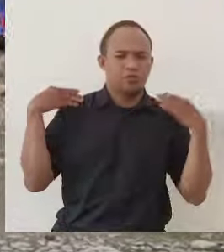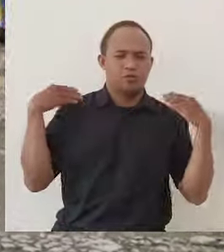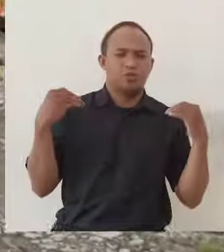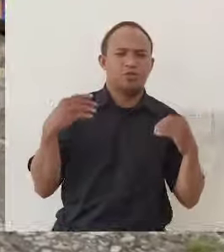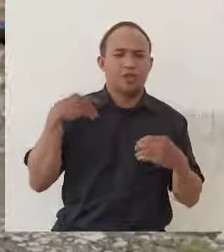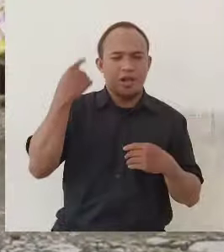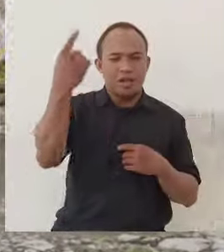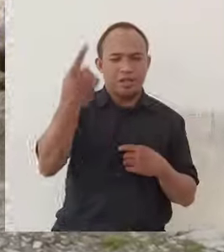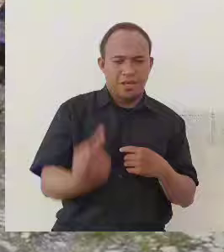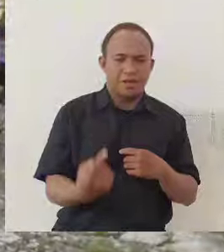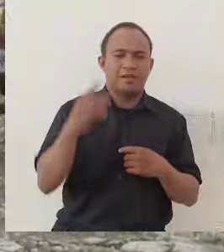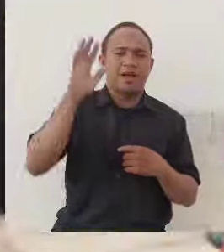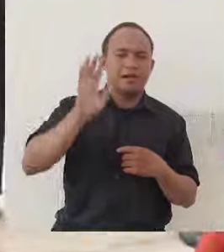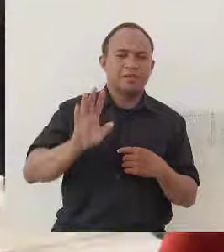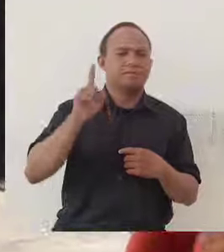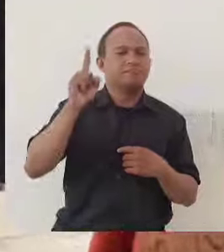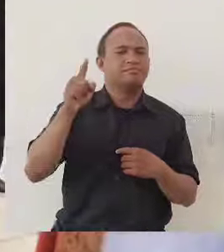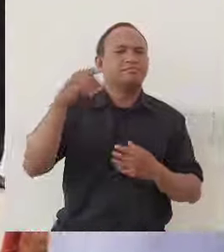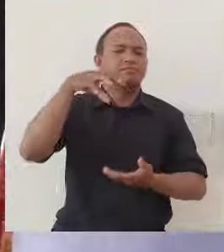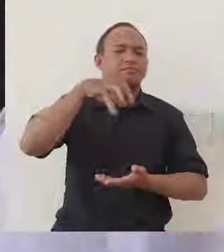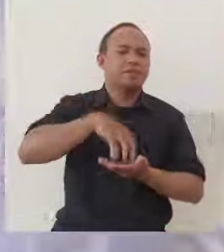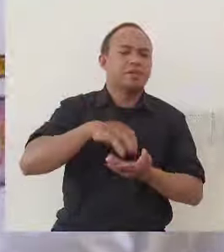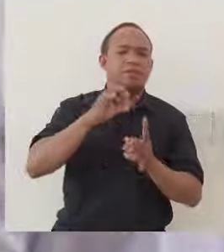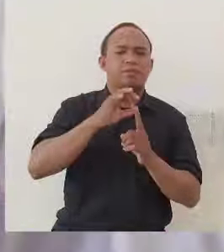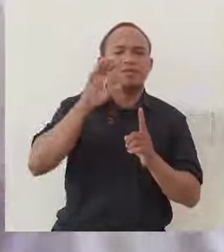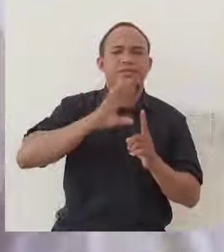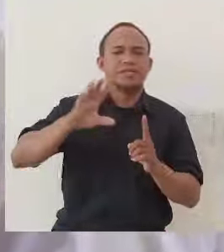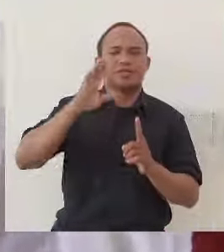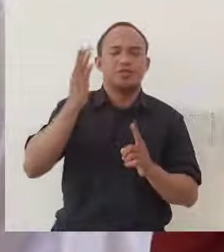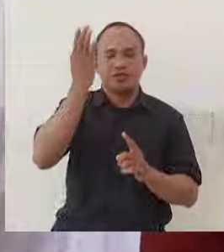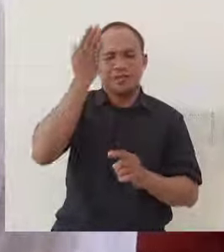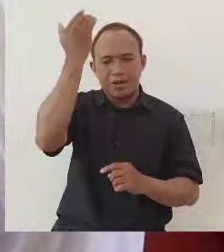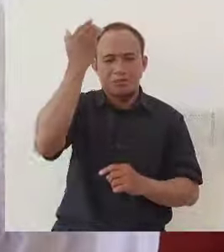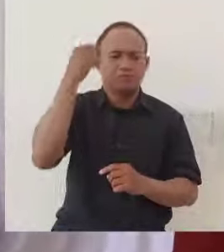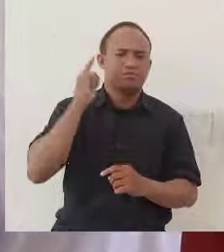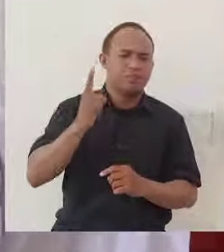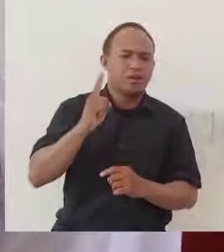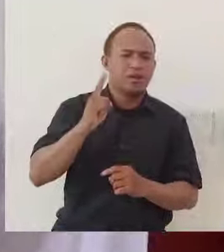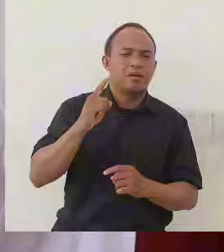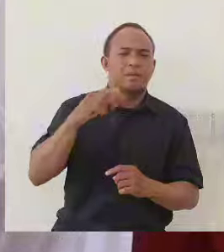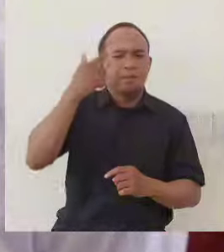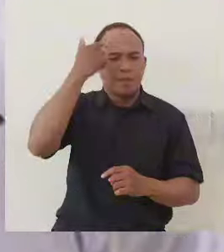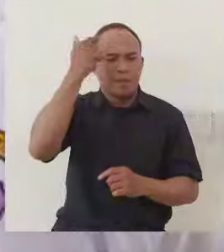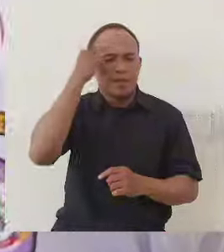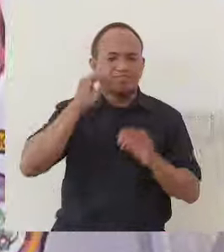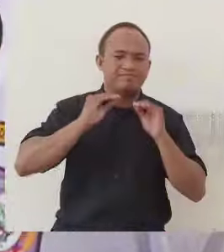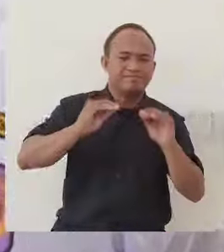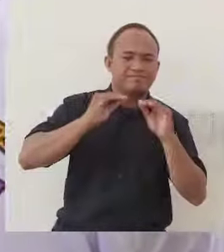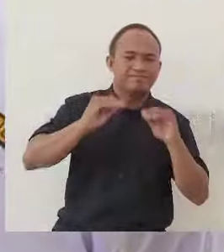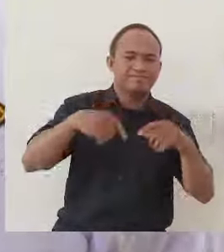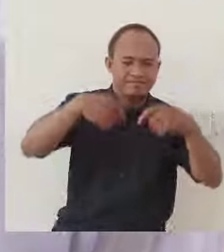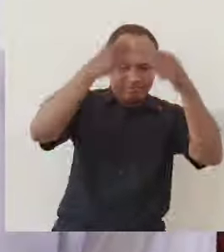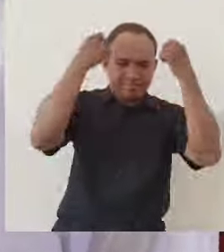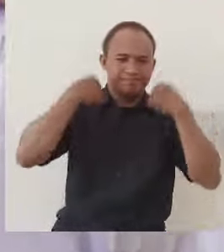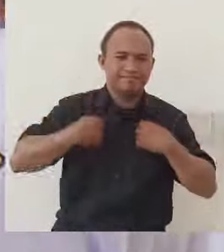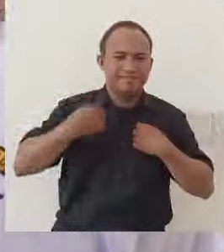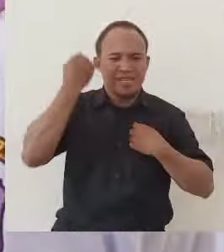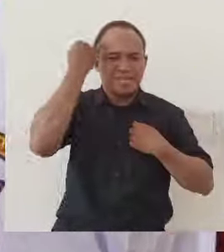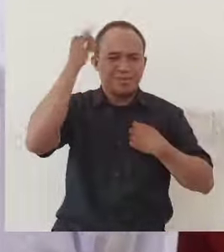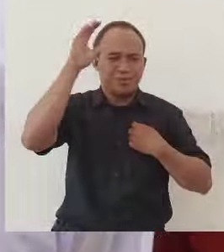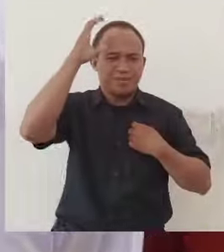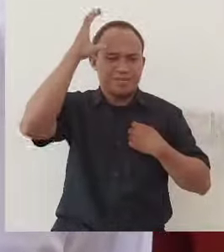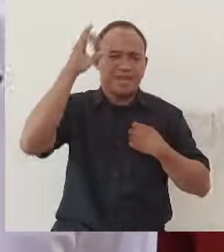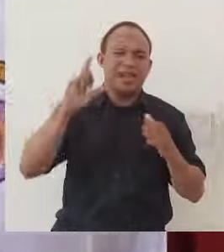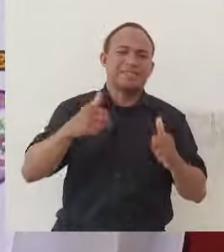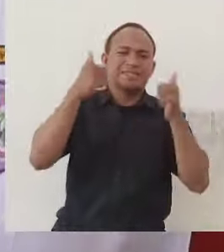PJ Gubernur Rudi Salahuddin terus mendukung hadirnya pendidikan vokasi di Provinsi Gorontalo, di mana pola pembelajarannya